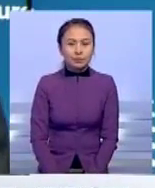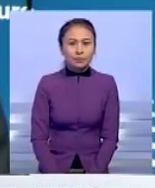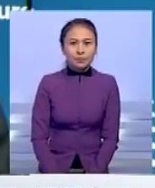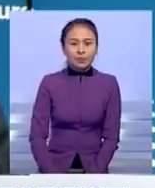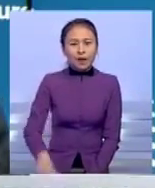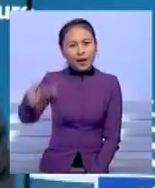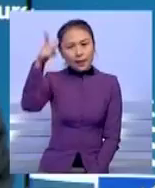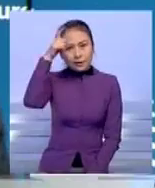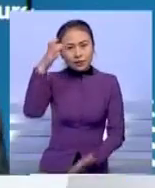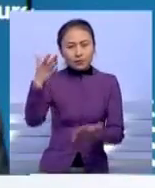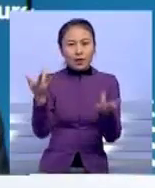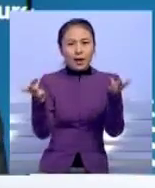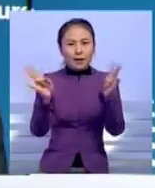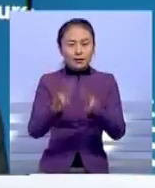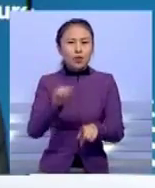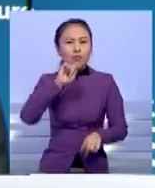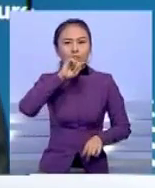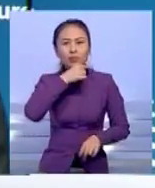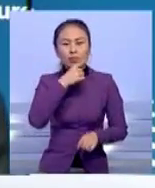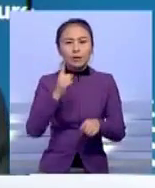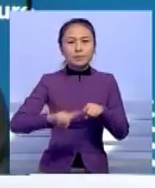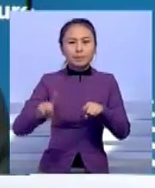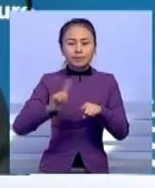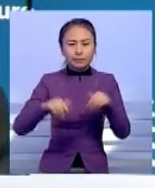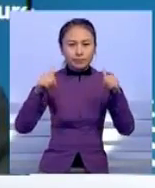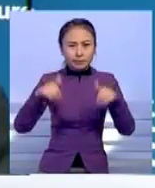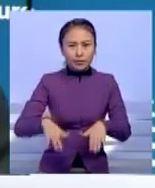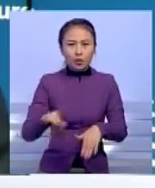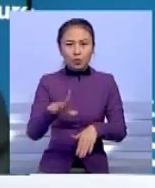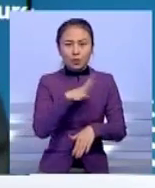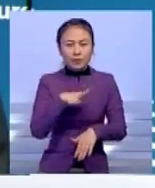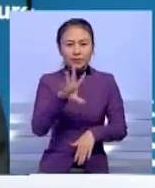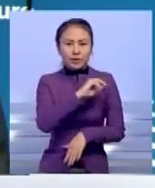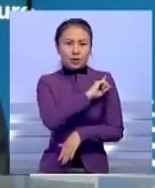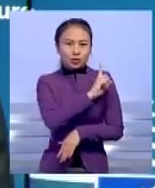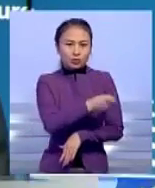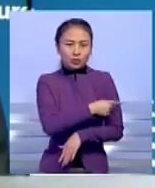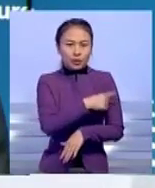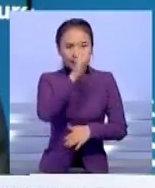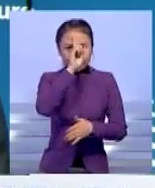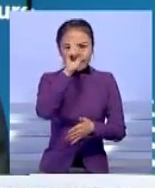Грек билігі қалған үнемдеу шараларын тезірек қабылдау үшін бар күшін салады деп